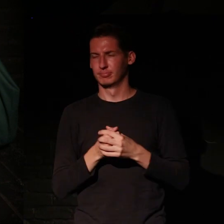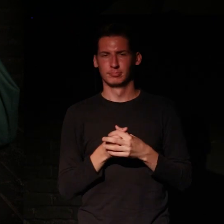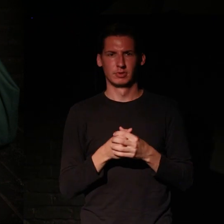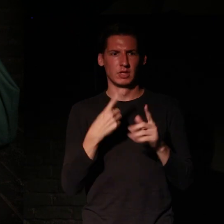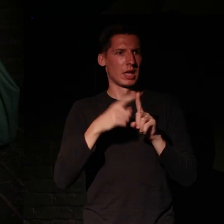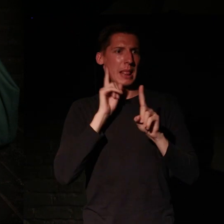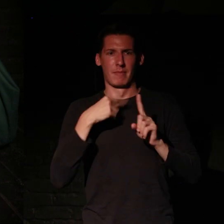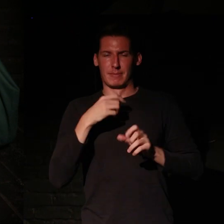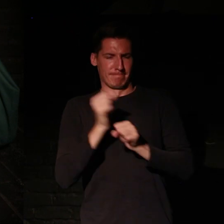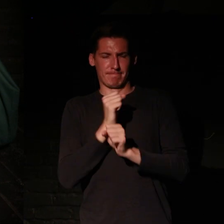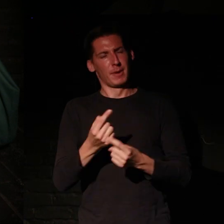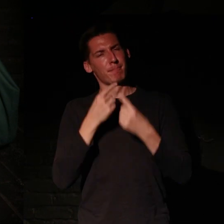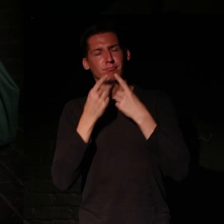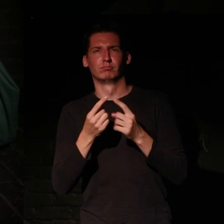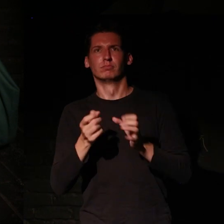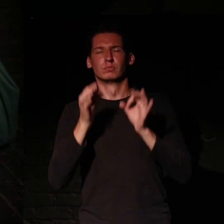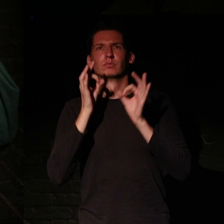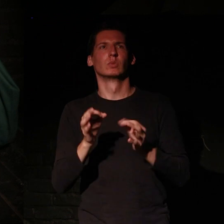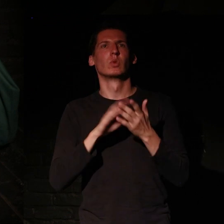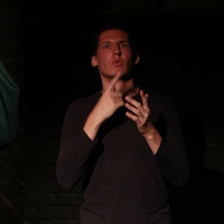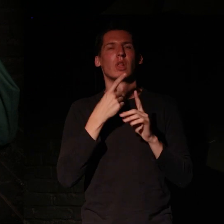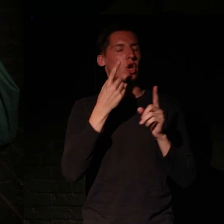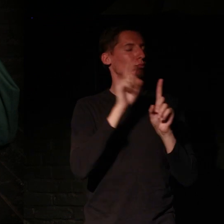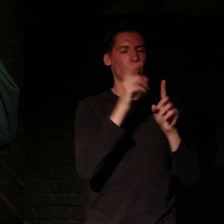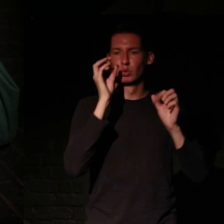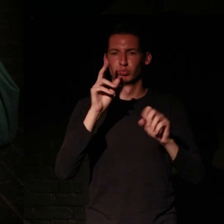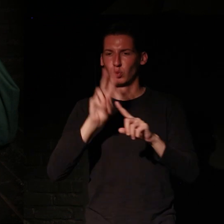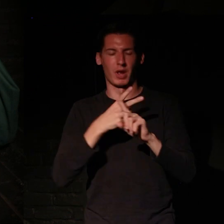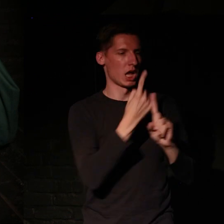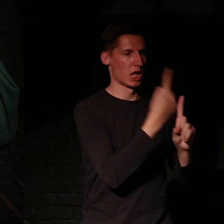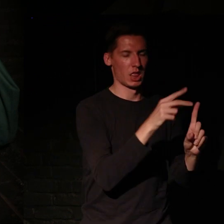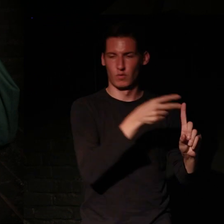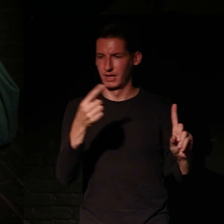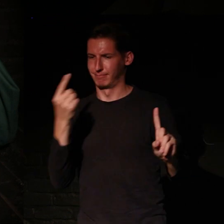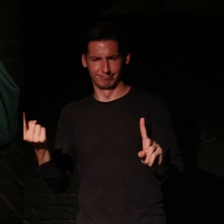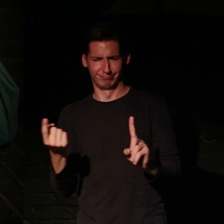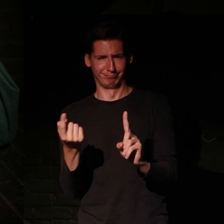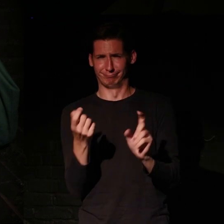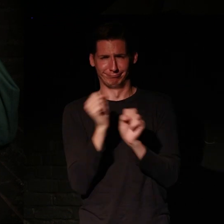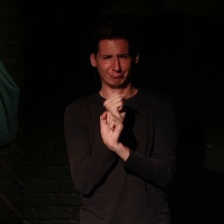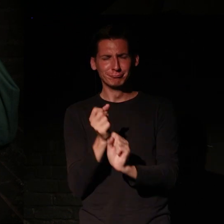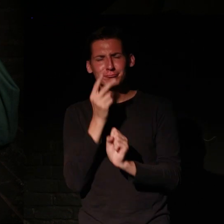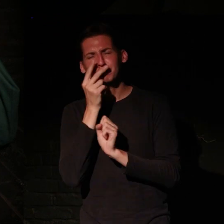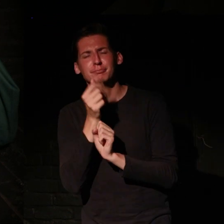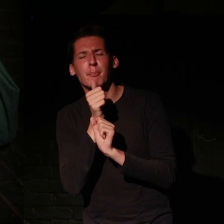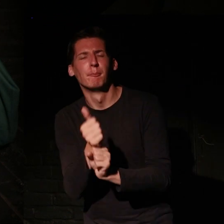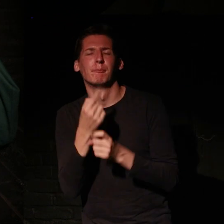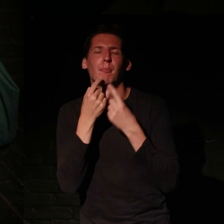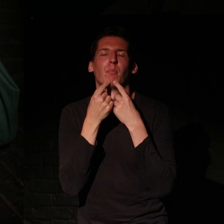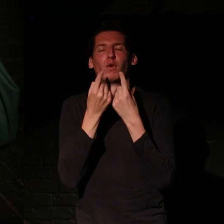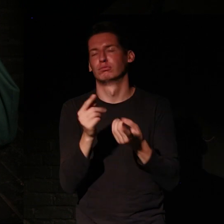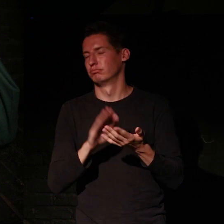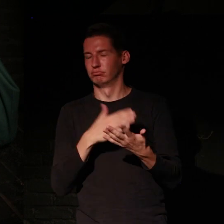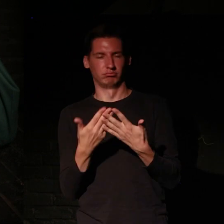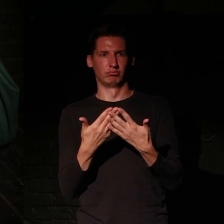nie jesteśmy w stanie zrekonstruować tego tak jeden do jednego. Nigdy nie będziemy w stanie powiedzieć,